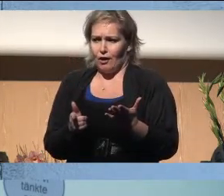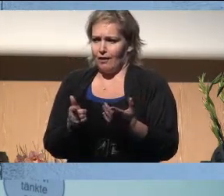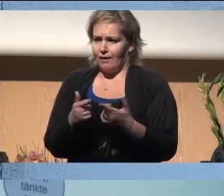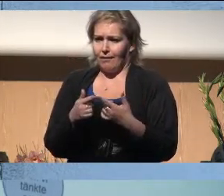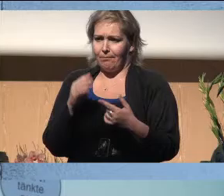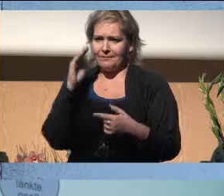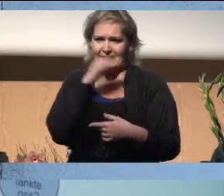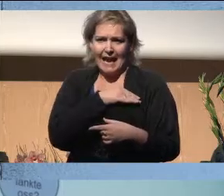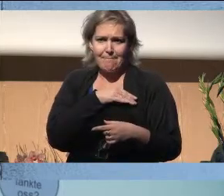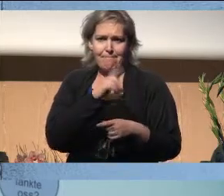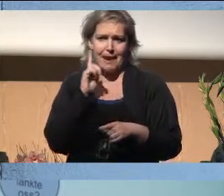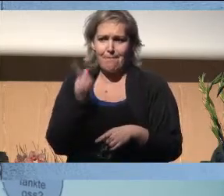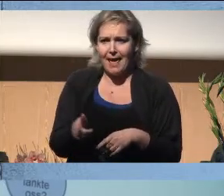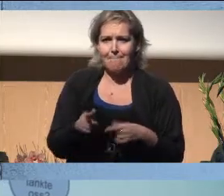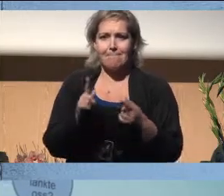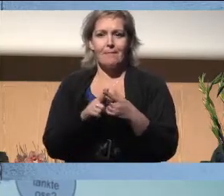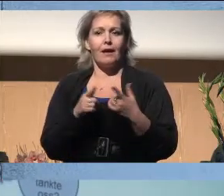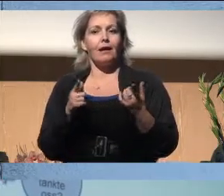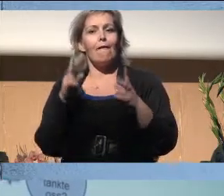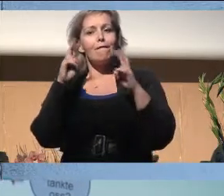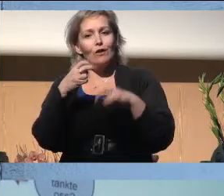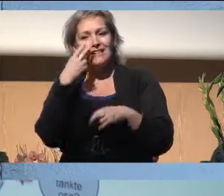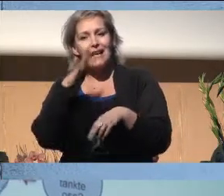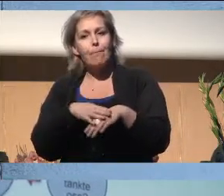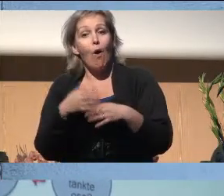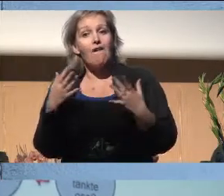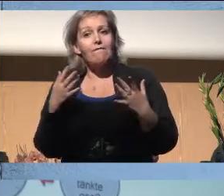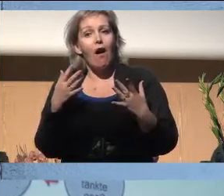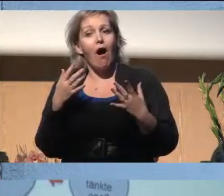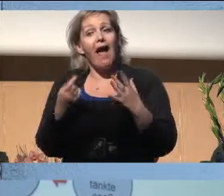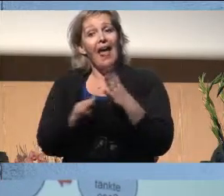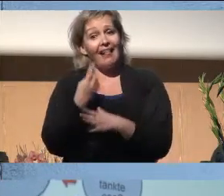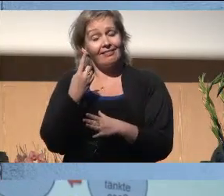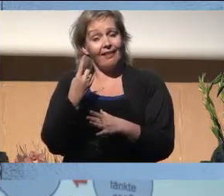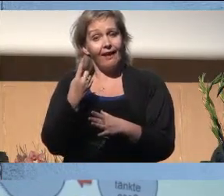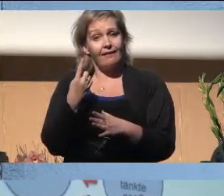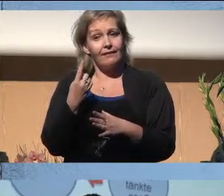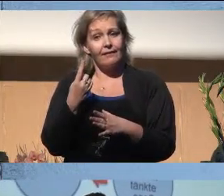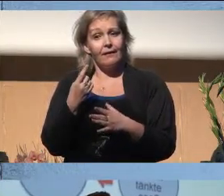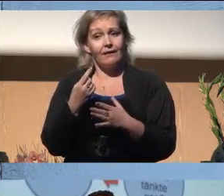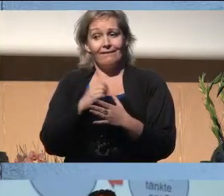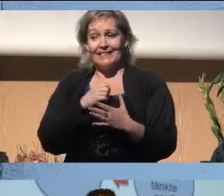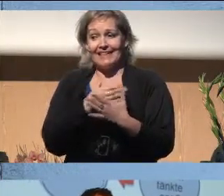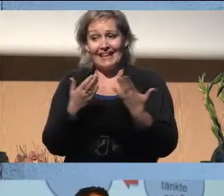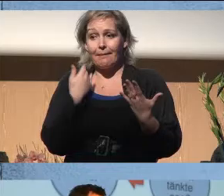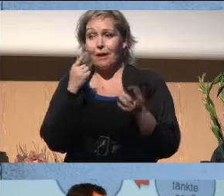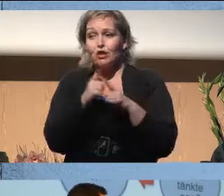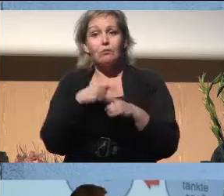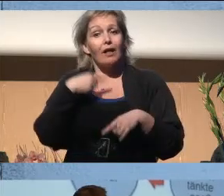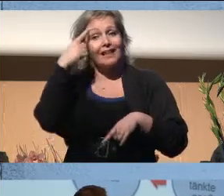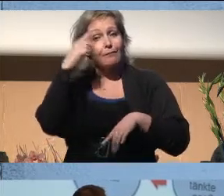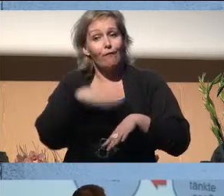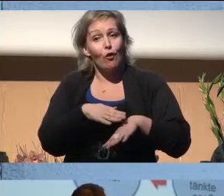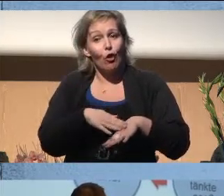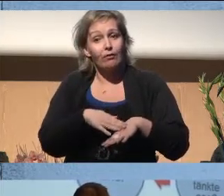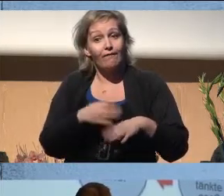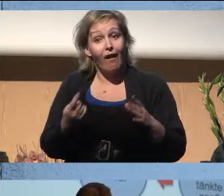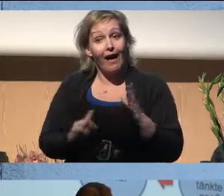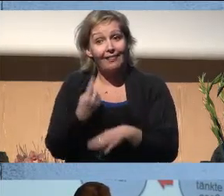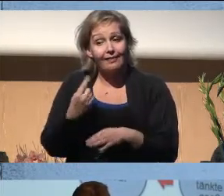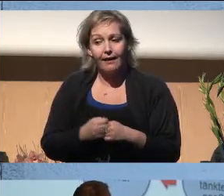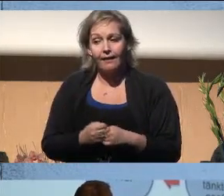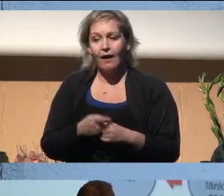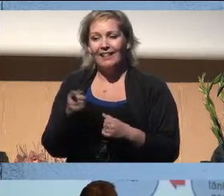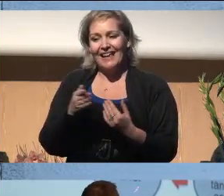and blame, istället med en forskares öga titta på vad var det som hände när det nu inte blev som det var tänkt. När de